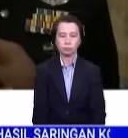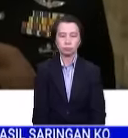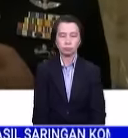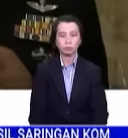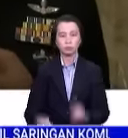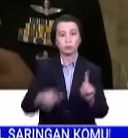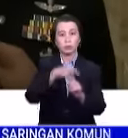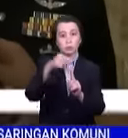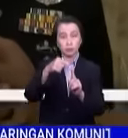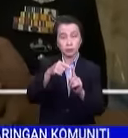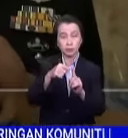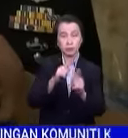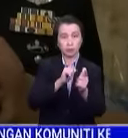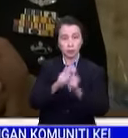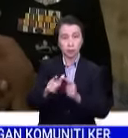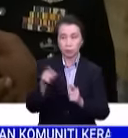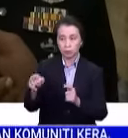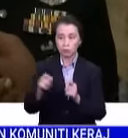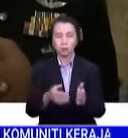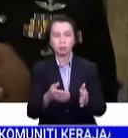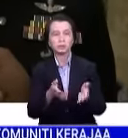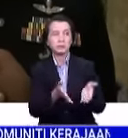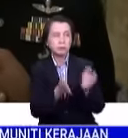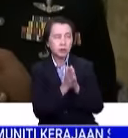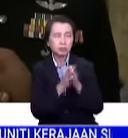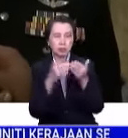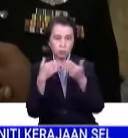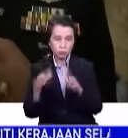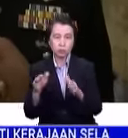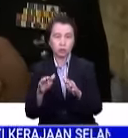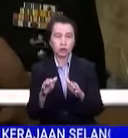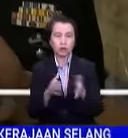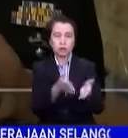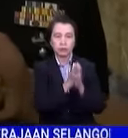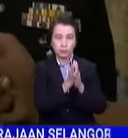Apabila kebenaran yang mereka pinta itu daripada MITI